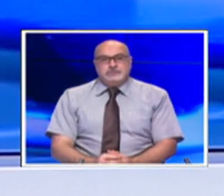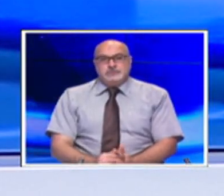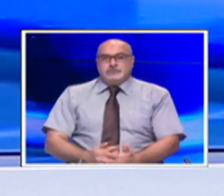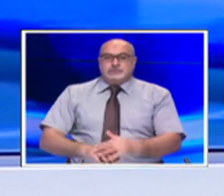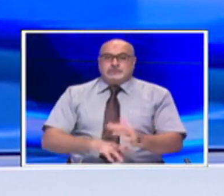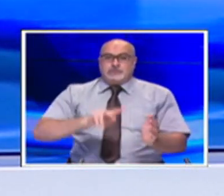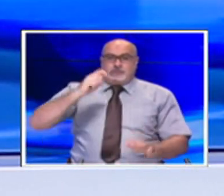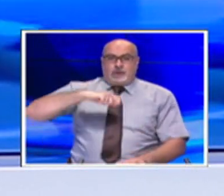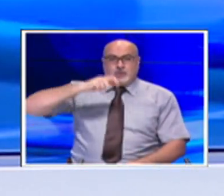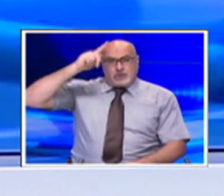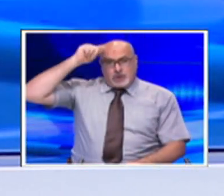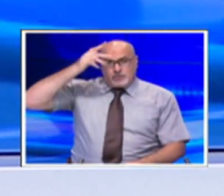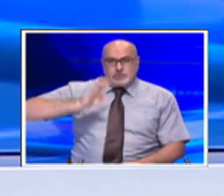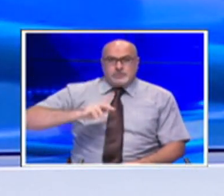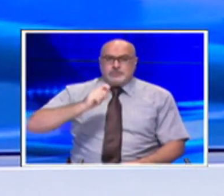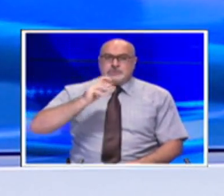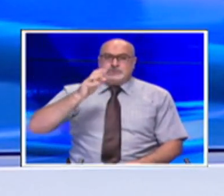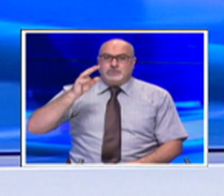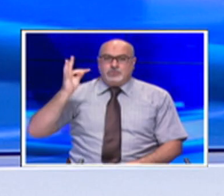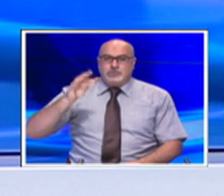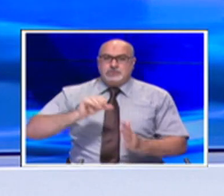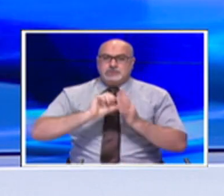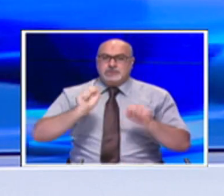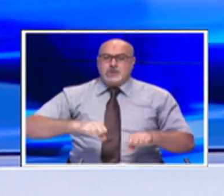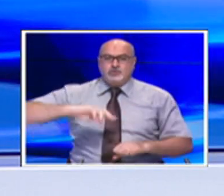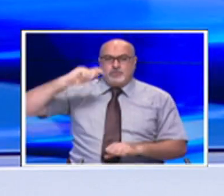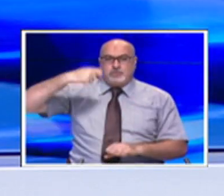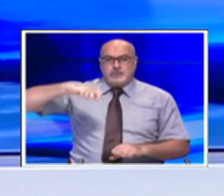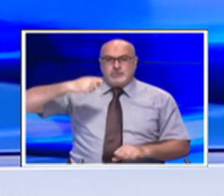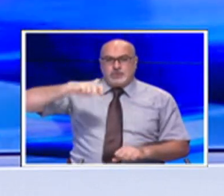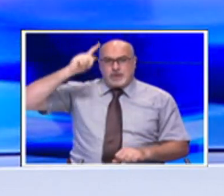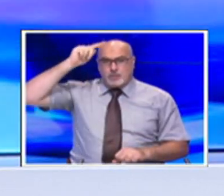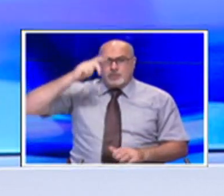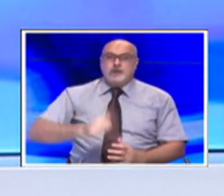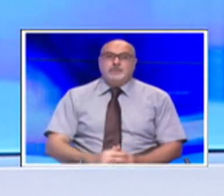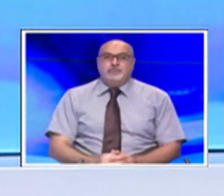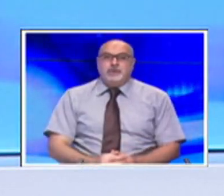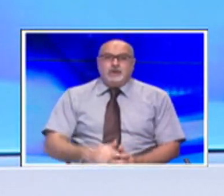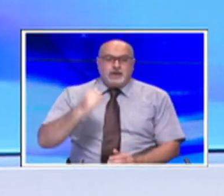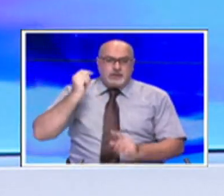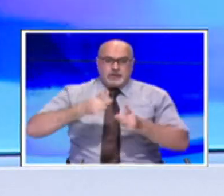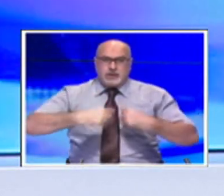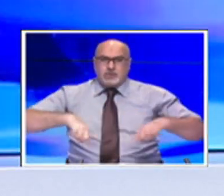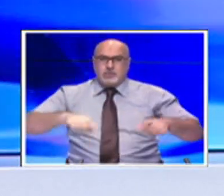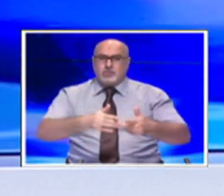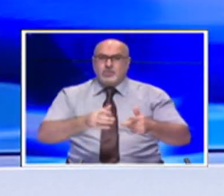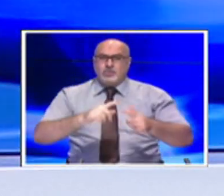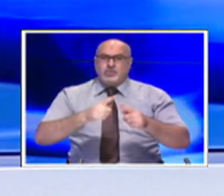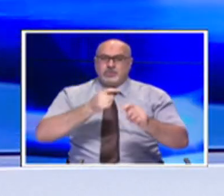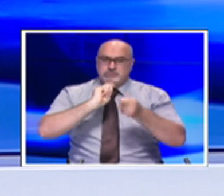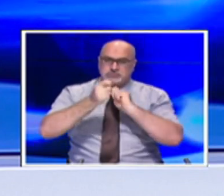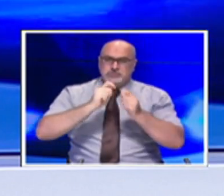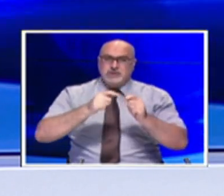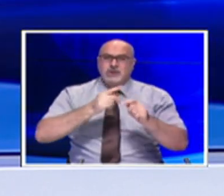ترأس رئيس الجمهورية السيد عبد المجيد تبون بمقر رئاسة الجمهورية أمس اجتماعا خصص لدراسة